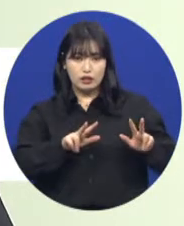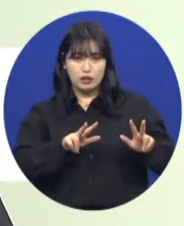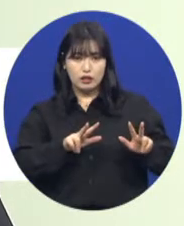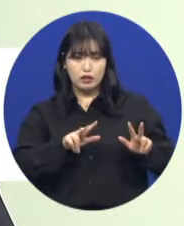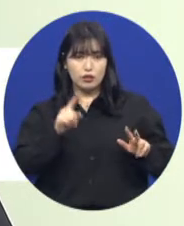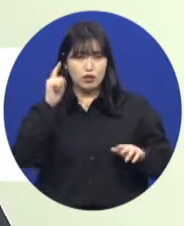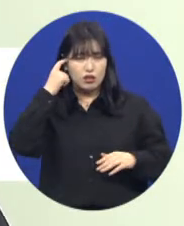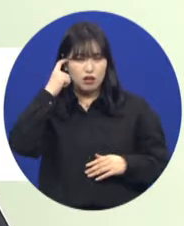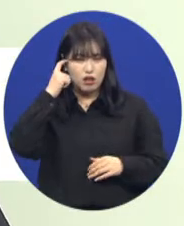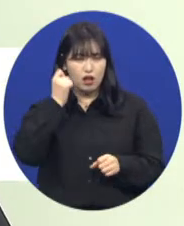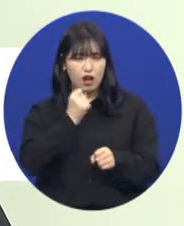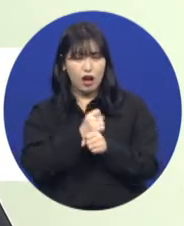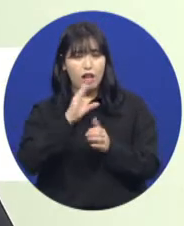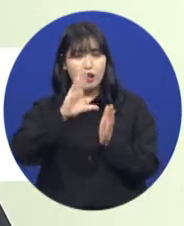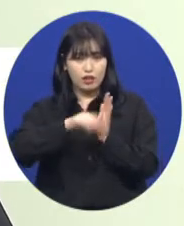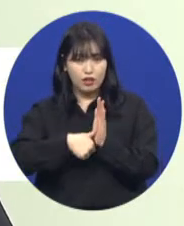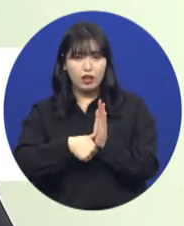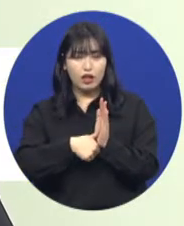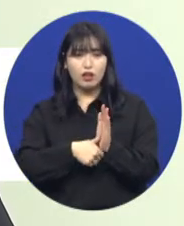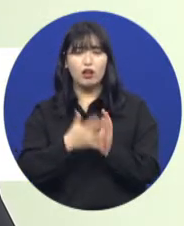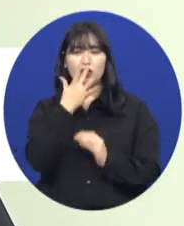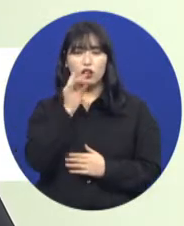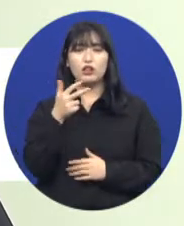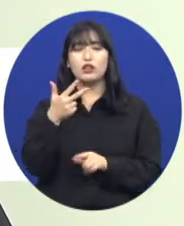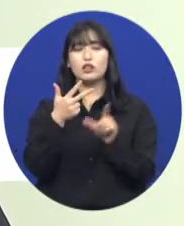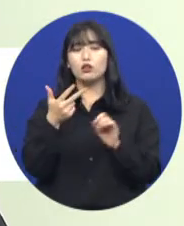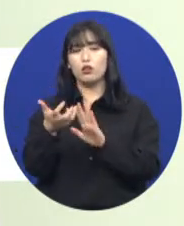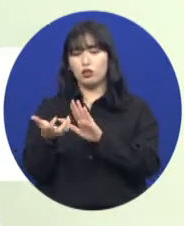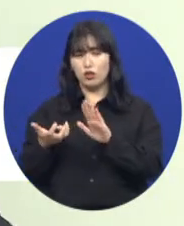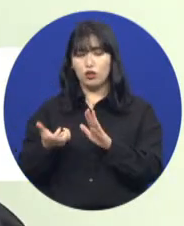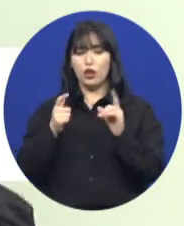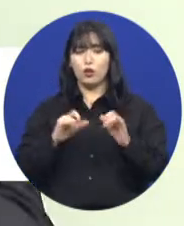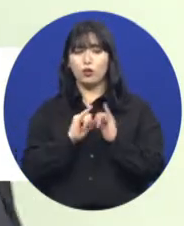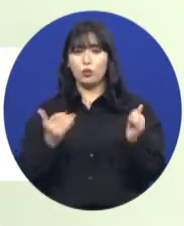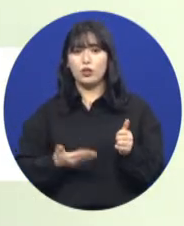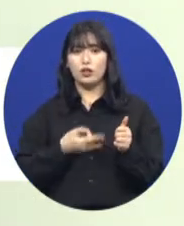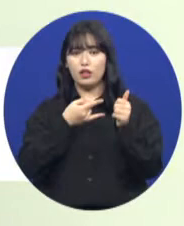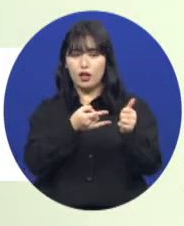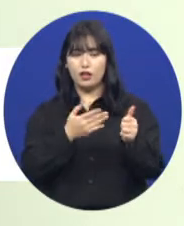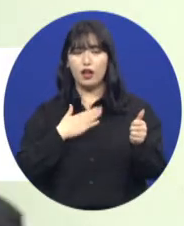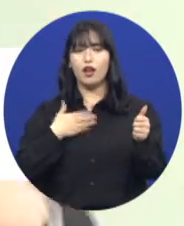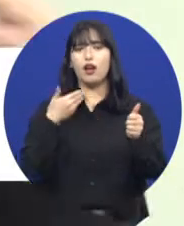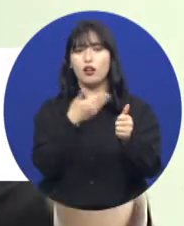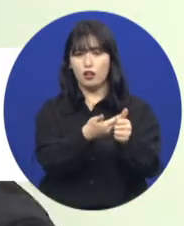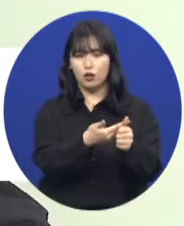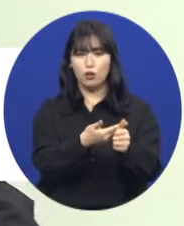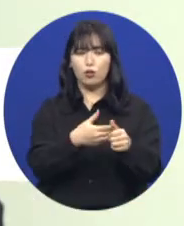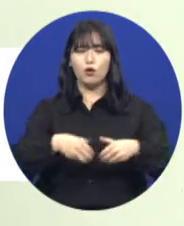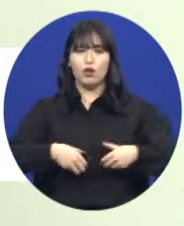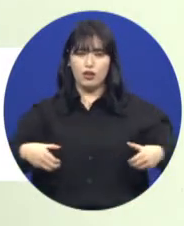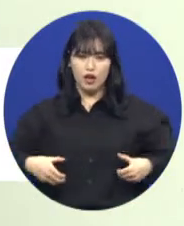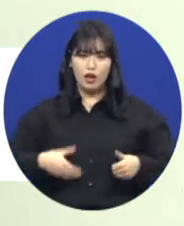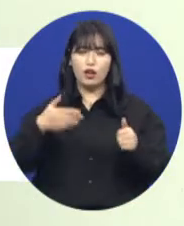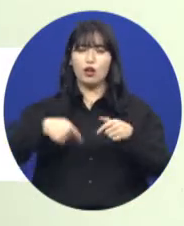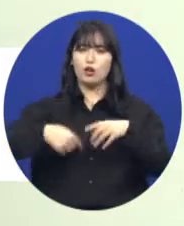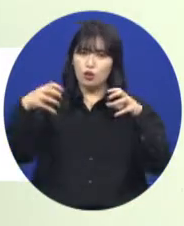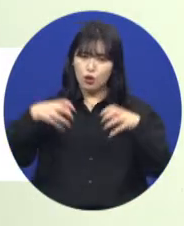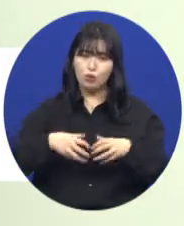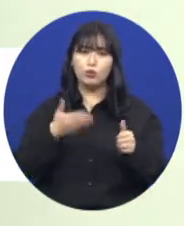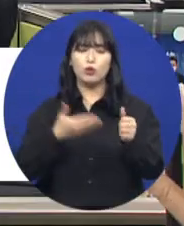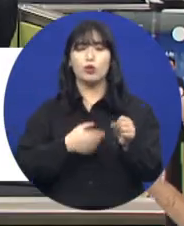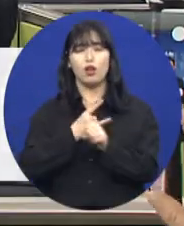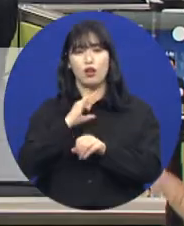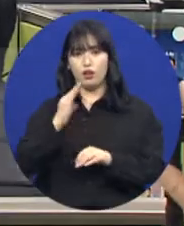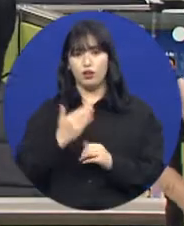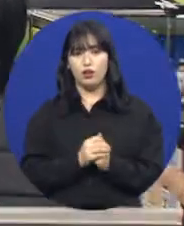구상을 그대로 간다고 했을 때는 당연히 7월 이전에는 우리 도민들에게 소상히 알리고 양해를 구할 부분, 협조를 구할 부분도 이제 해야 될